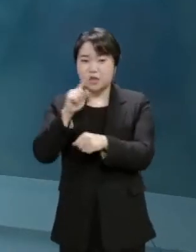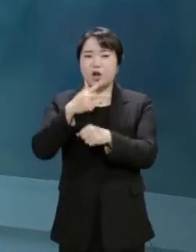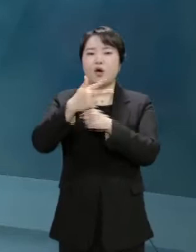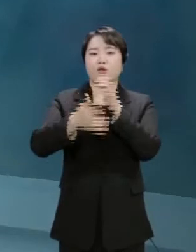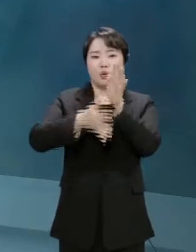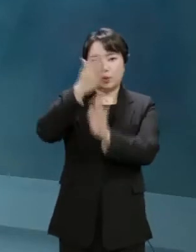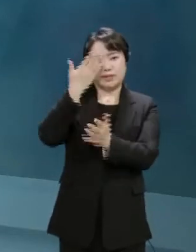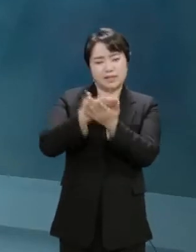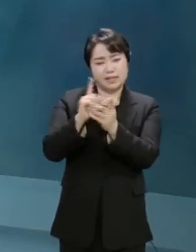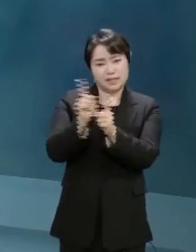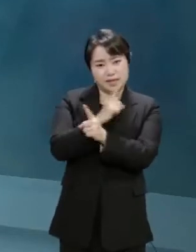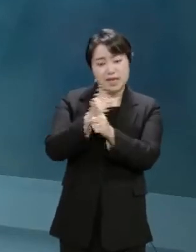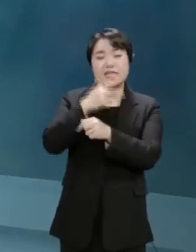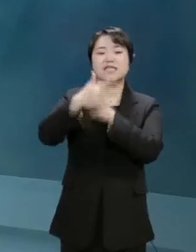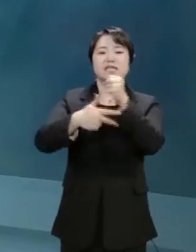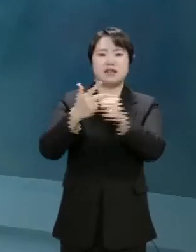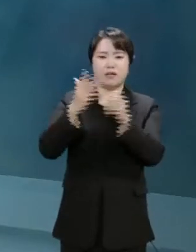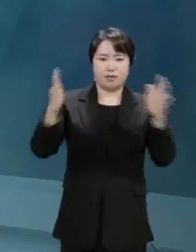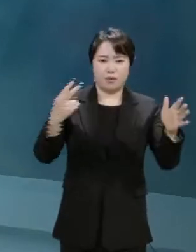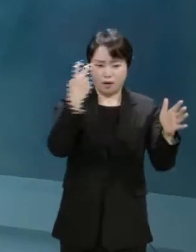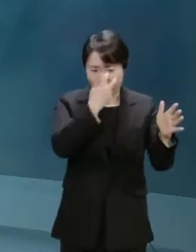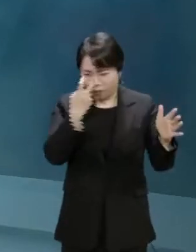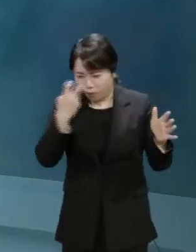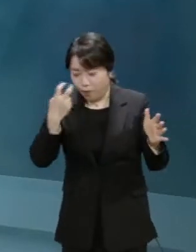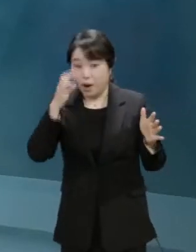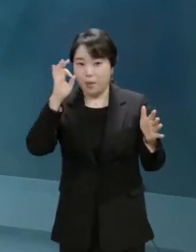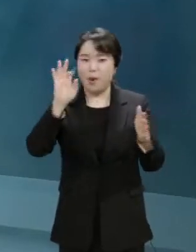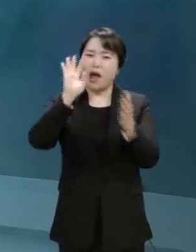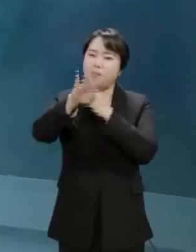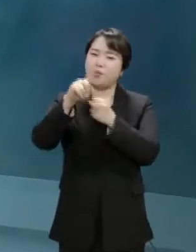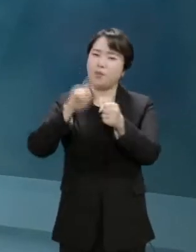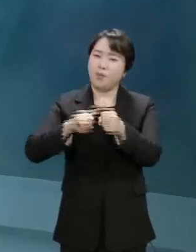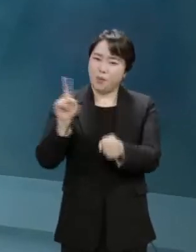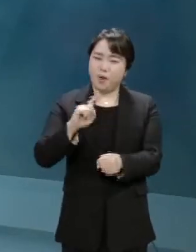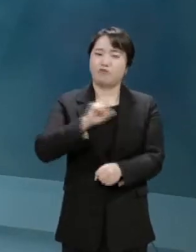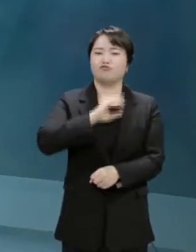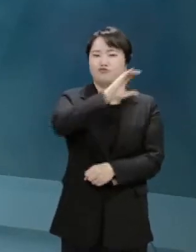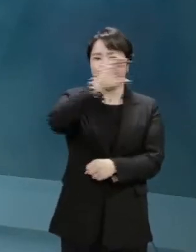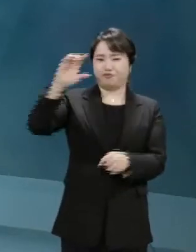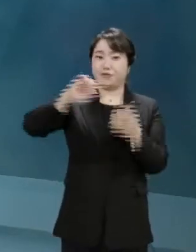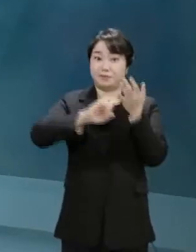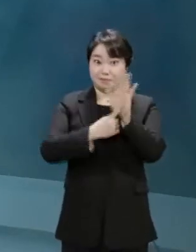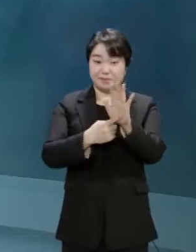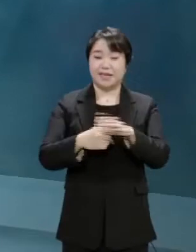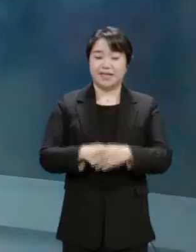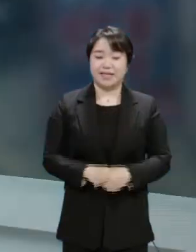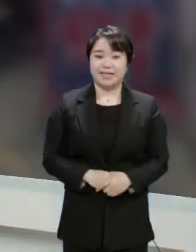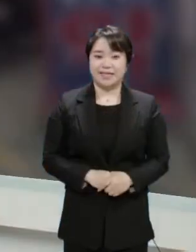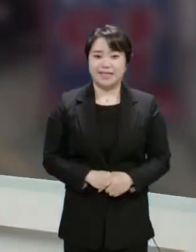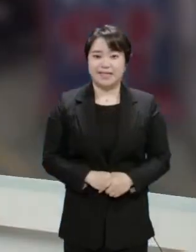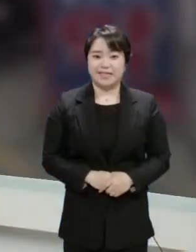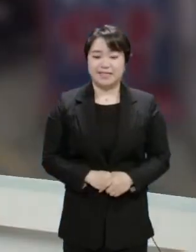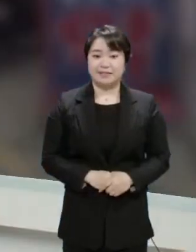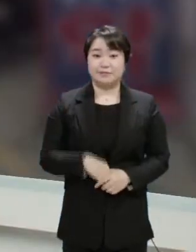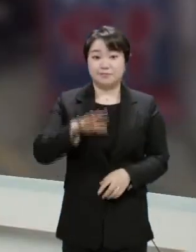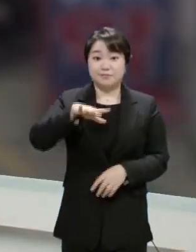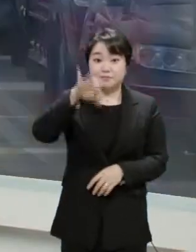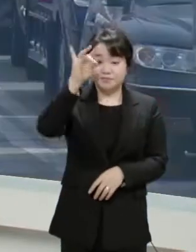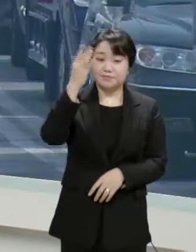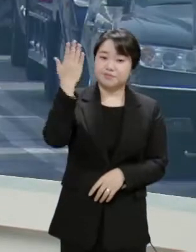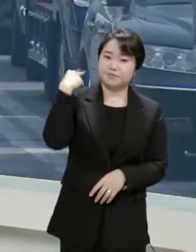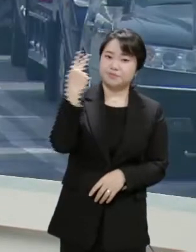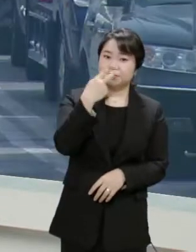7년을 되돌아보고 앞으로의 방향성을 진단하고자 이렇게 주제를 정했습니다. 네, 먼저